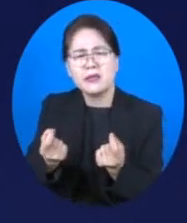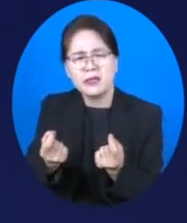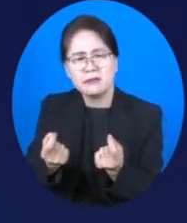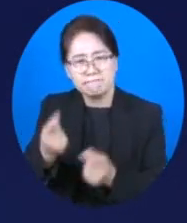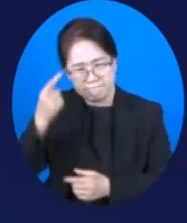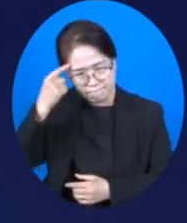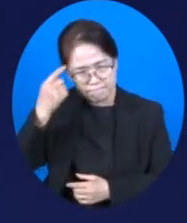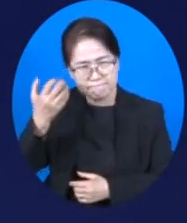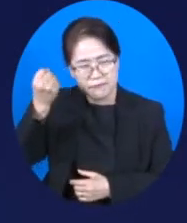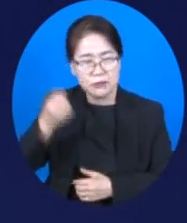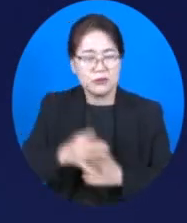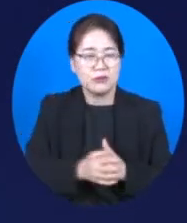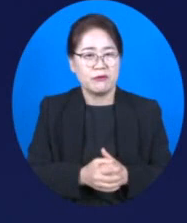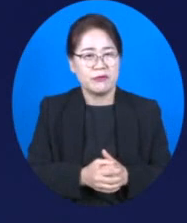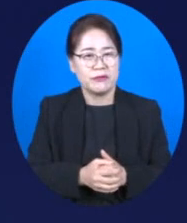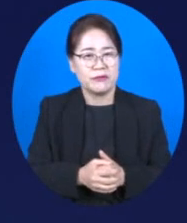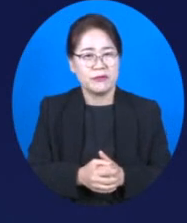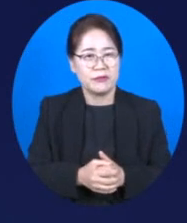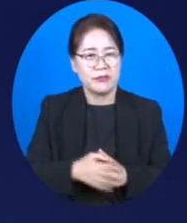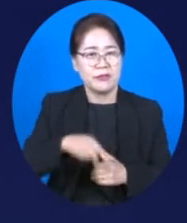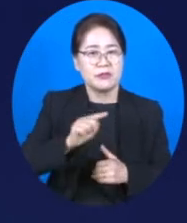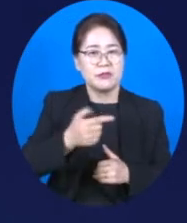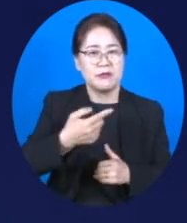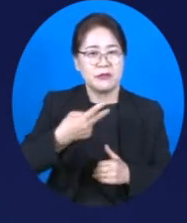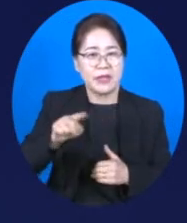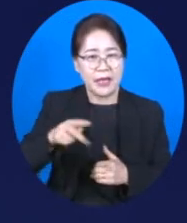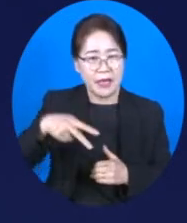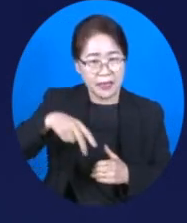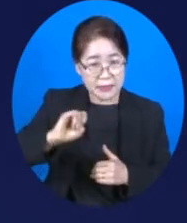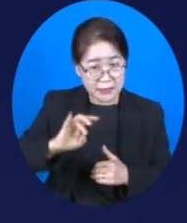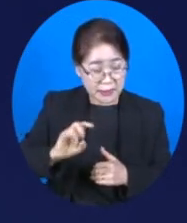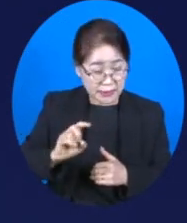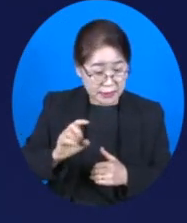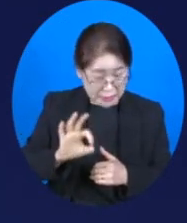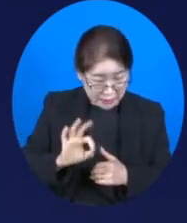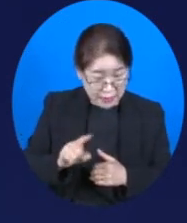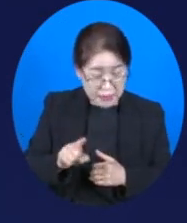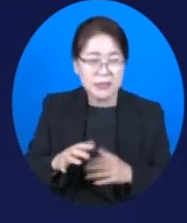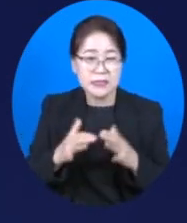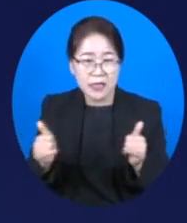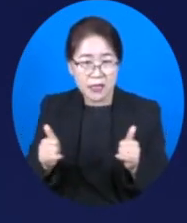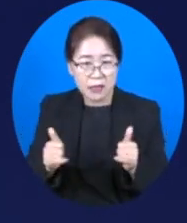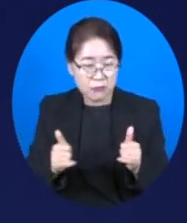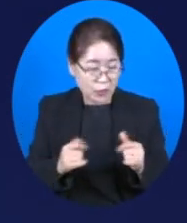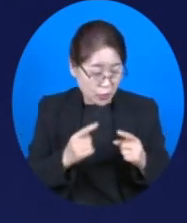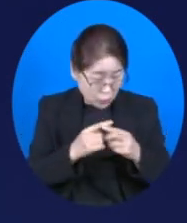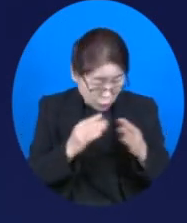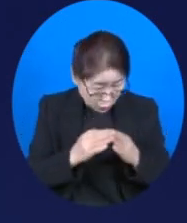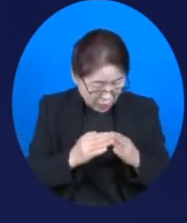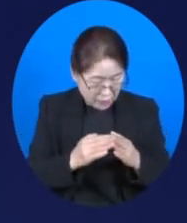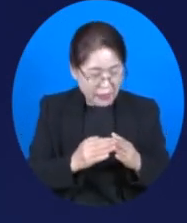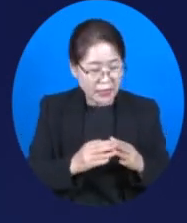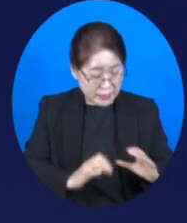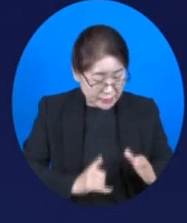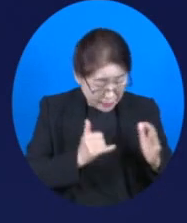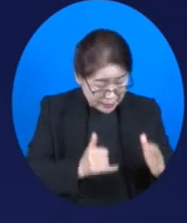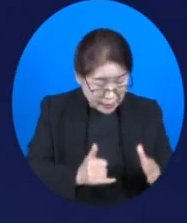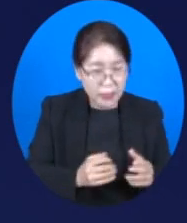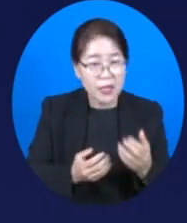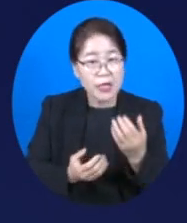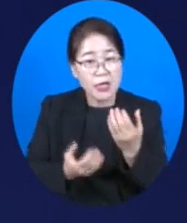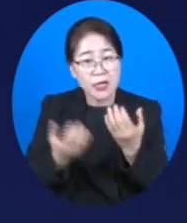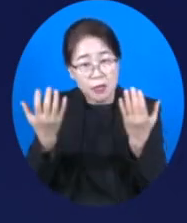됩니다. 선다싱이 교회와 세상과의 관계를 이렇게 말했어요. 우리 한번 같이 읽어볼까요?